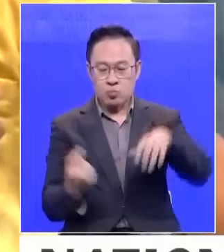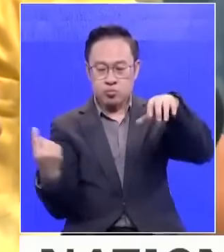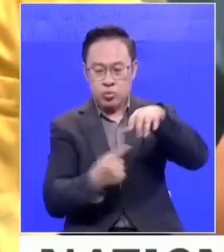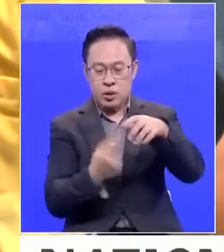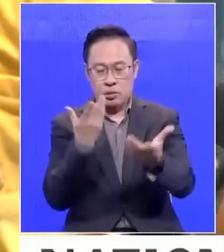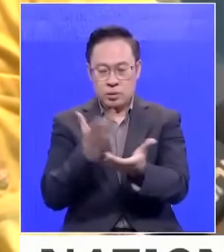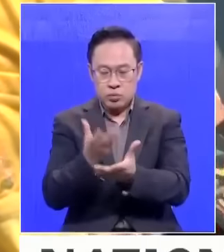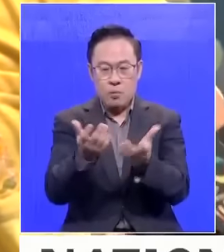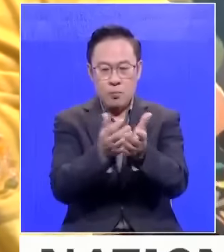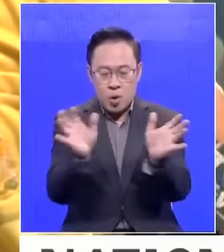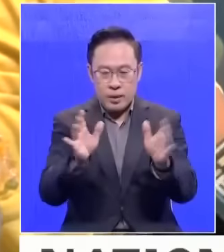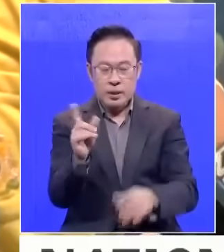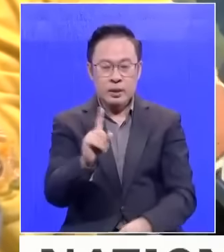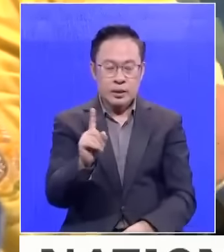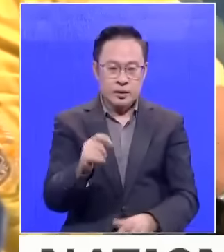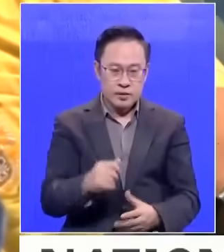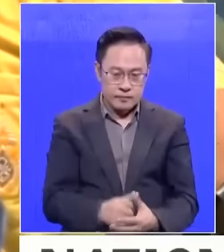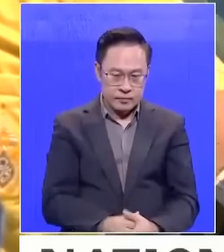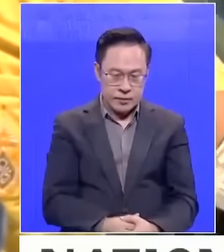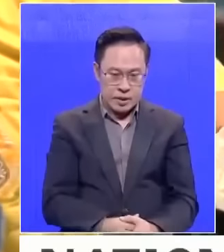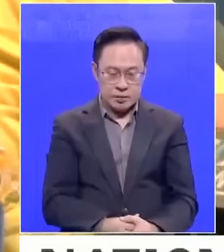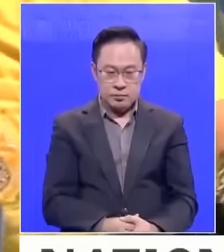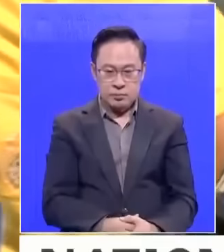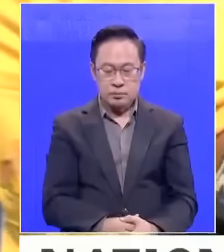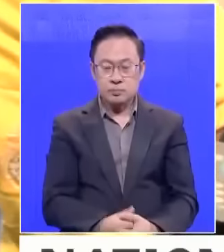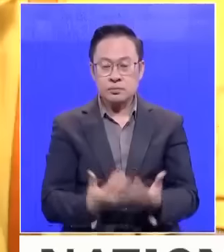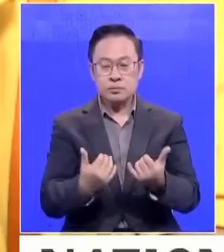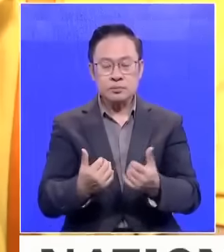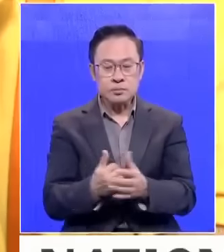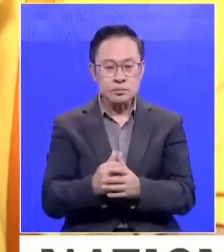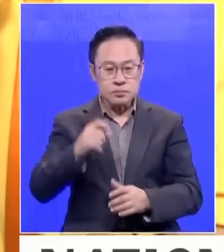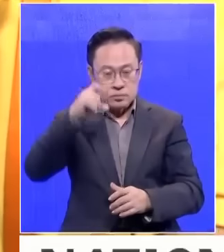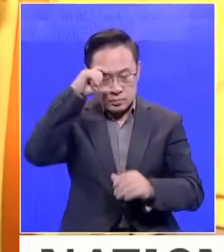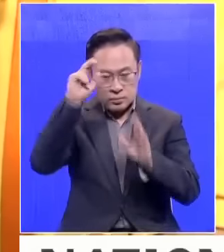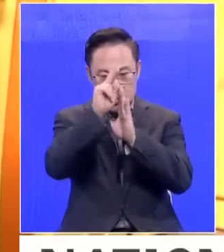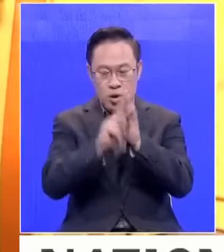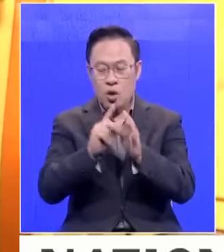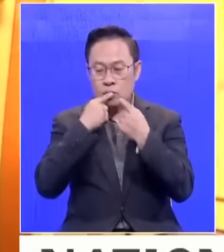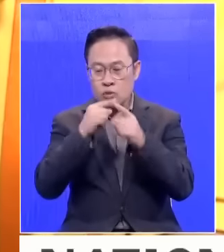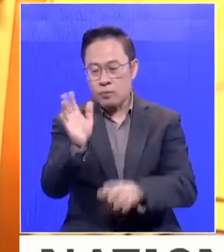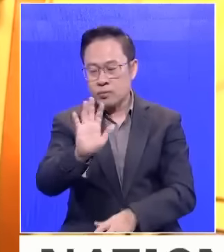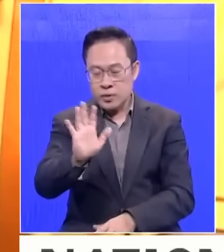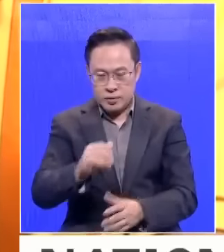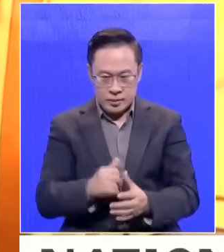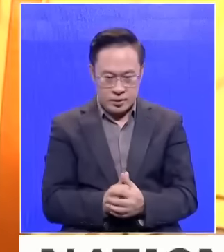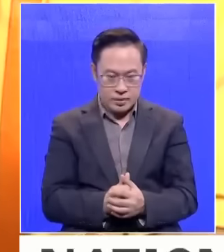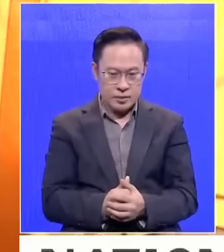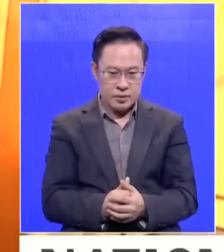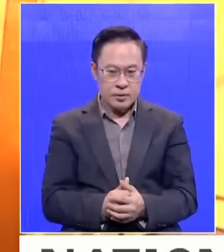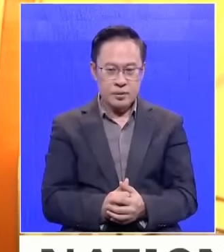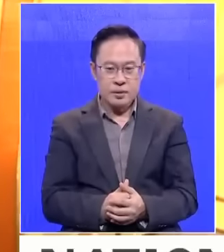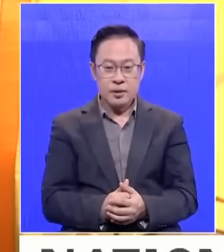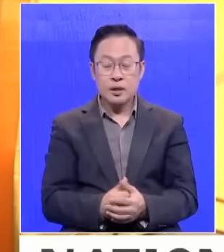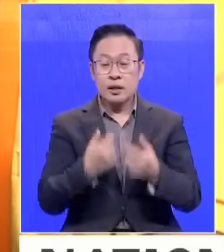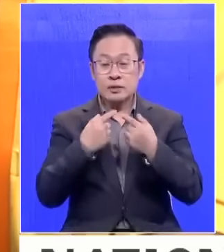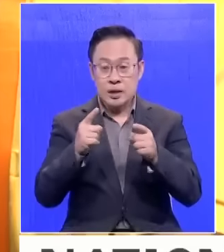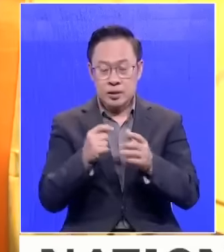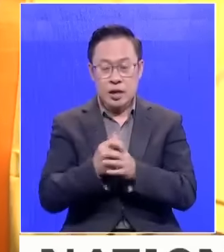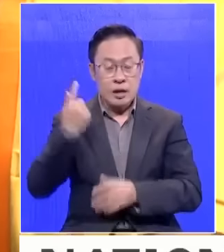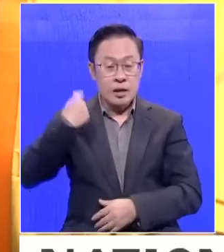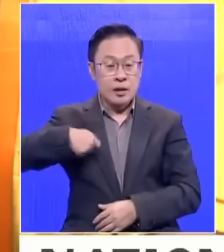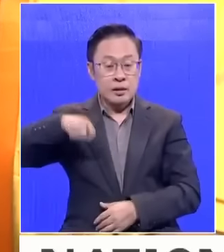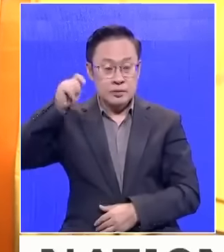ามอาจารย์บอกว่าอย่าให้ตอบเลยเดี๋ยวเป็นประเด็นแต่ไม่ได้นักข่าวไทยต้องถามต่ออ่ะแต่ถ้าเกิดถูกพิพากษาจำ